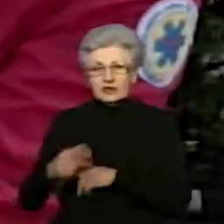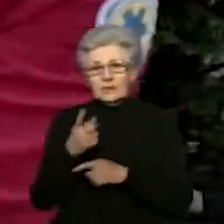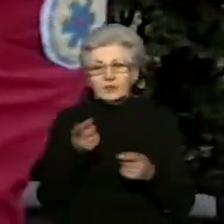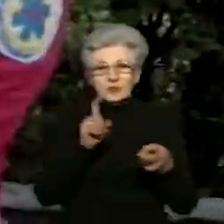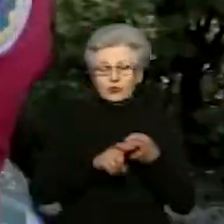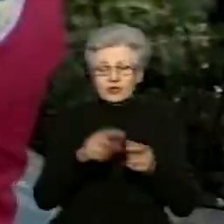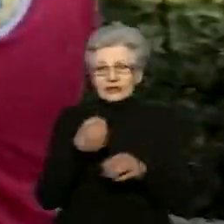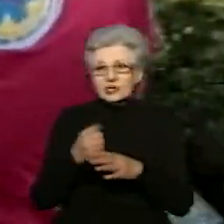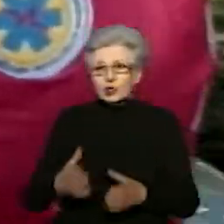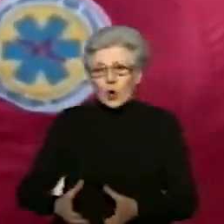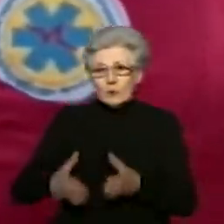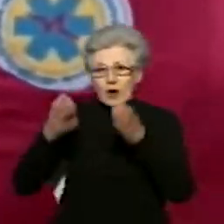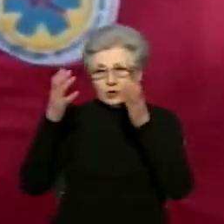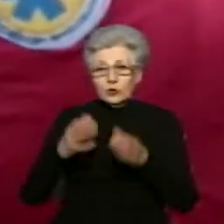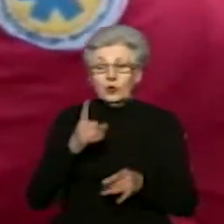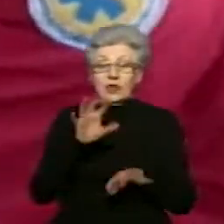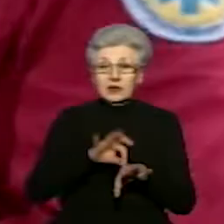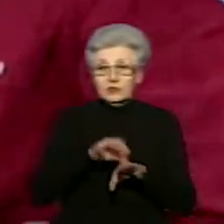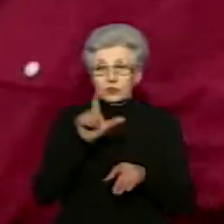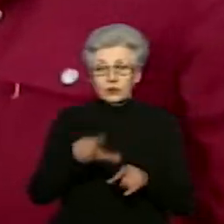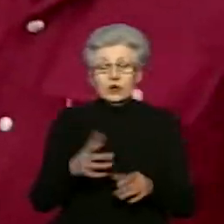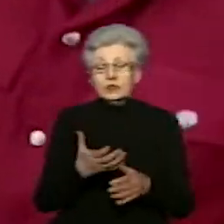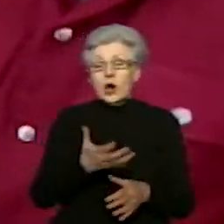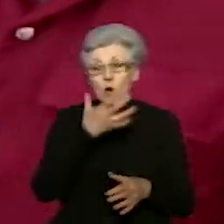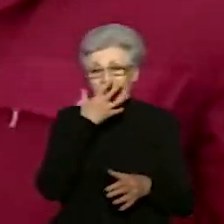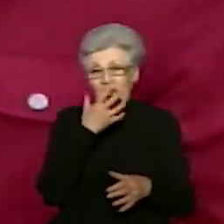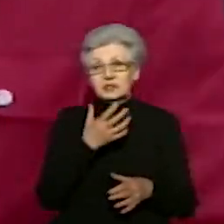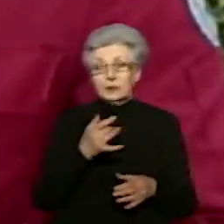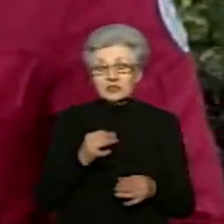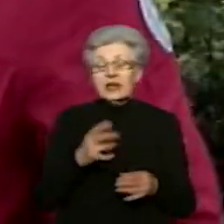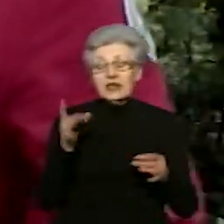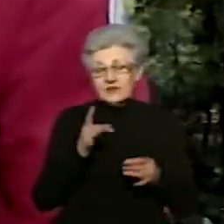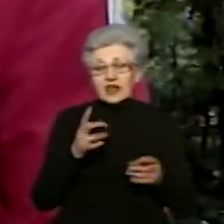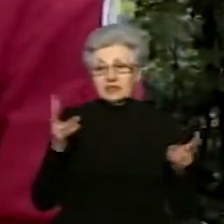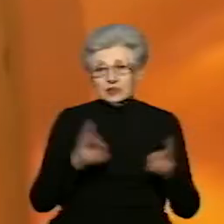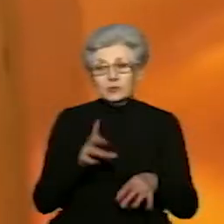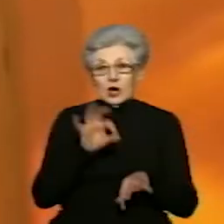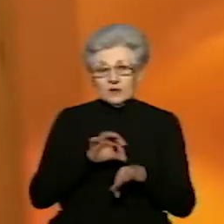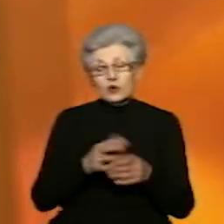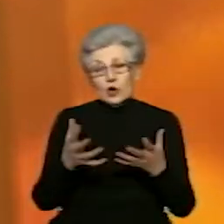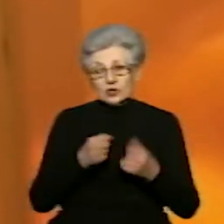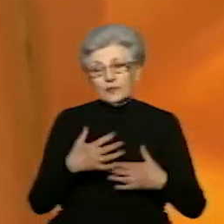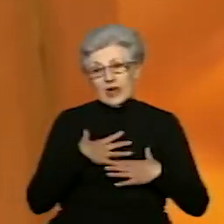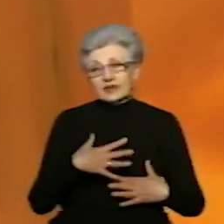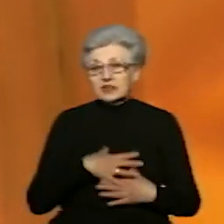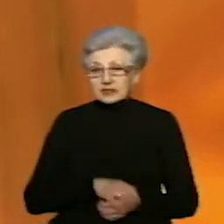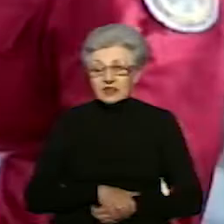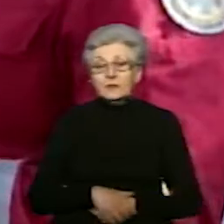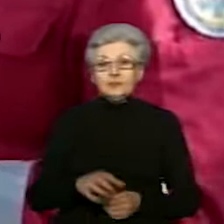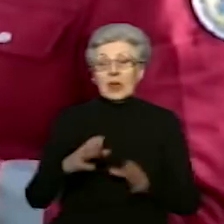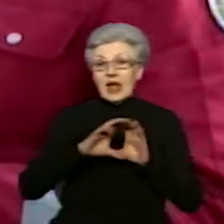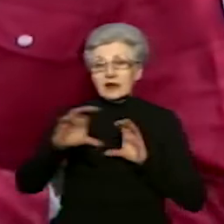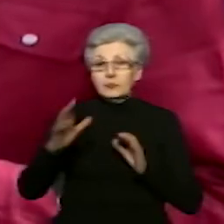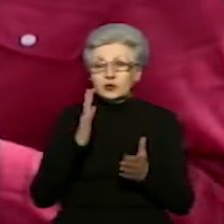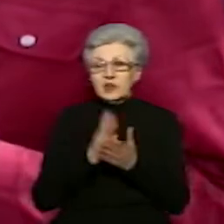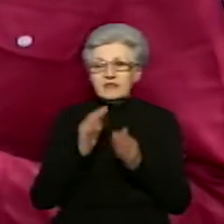балону і безпосередньо хворому вже надягається киснева маска, і в разі необхідності хворий отримує кисень. Капсула є герметична, тобто